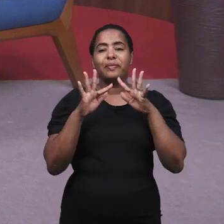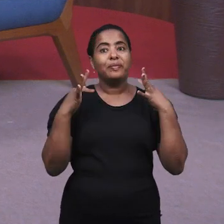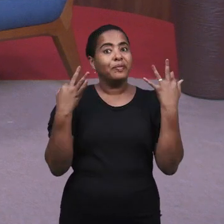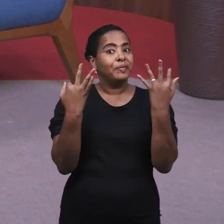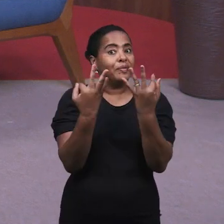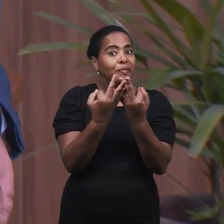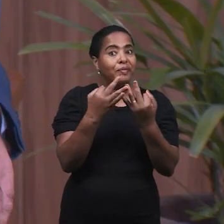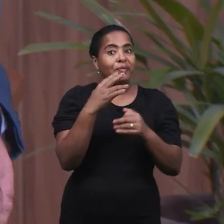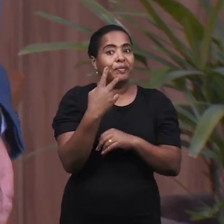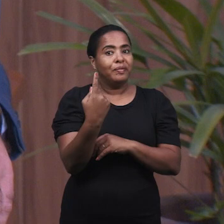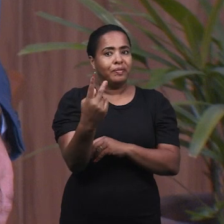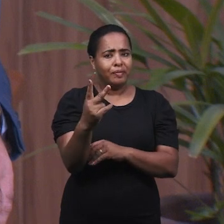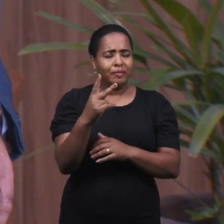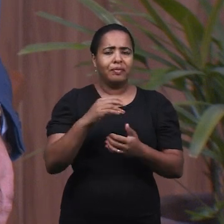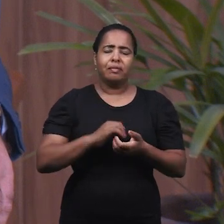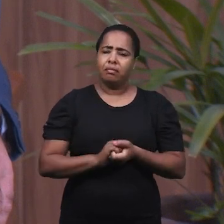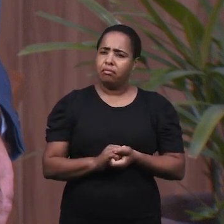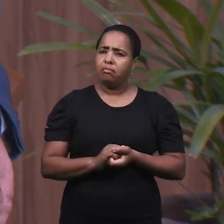votre famille.